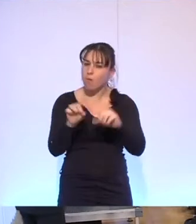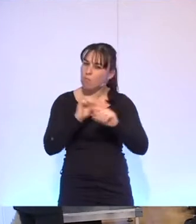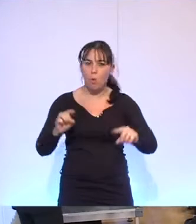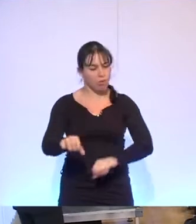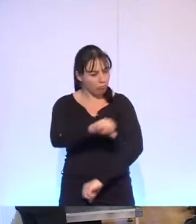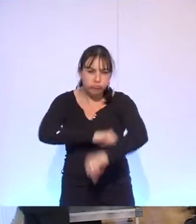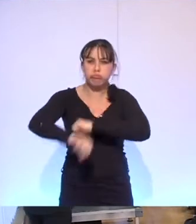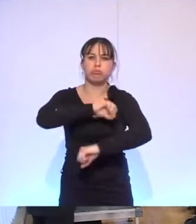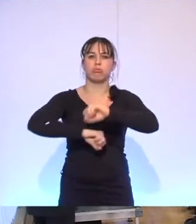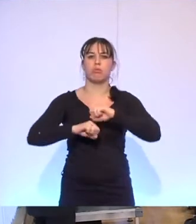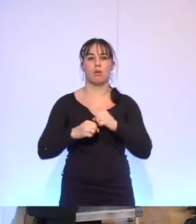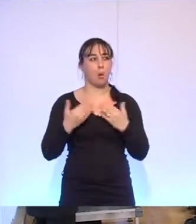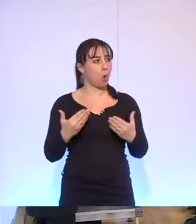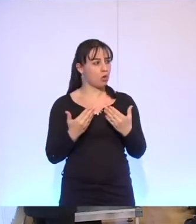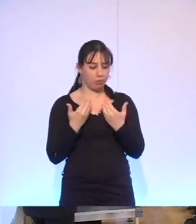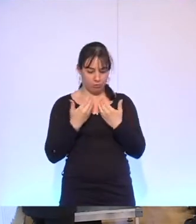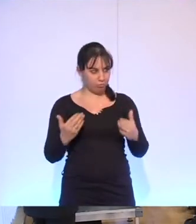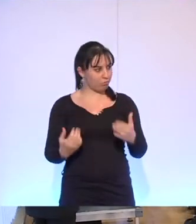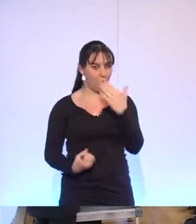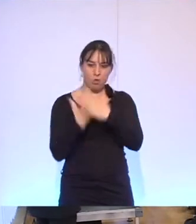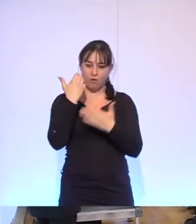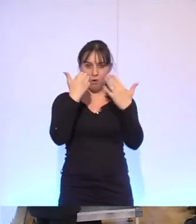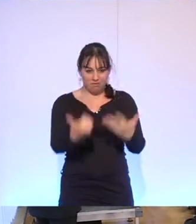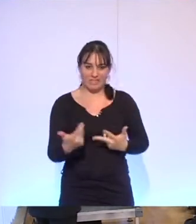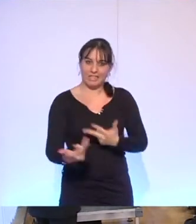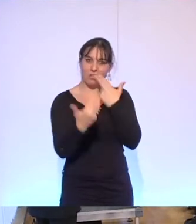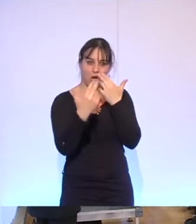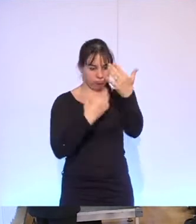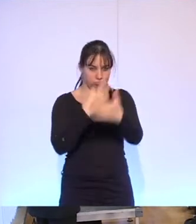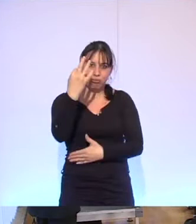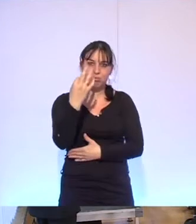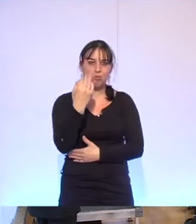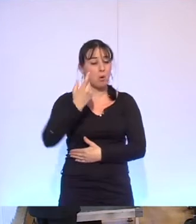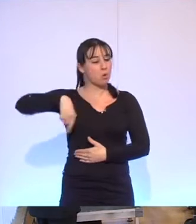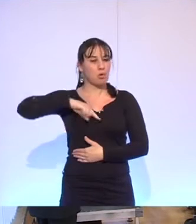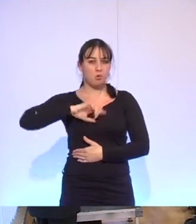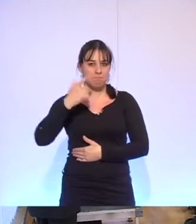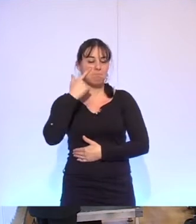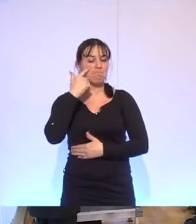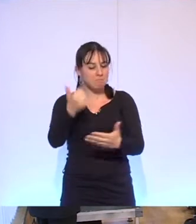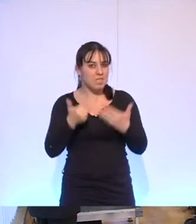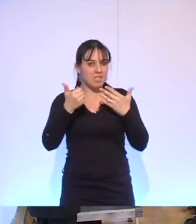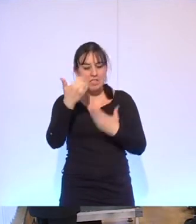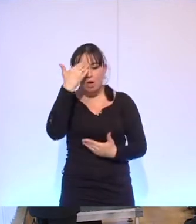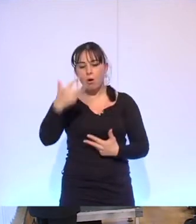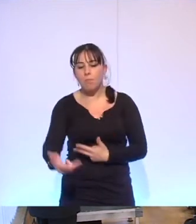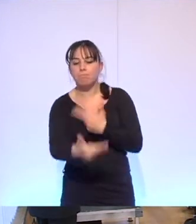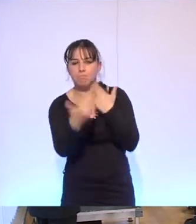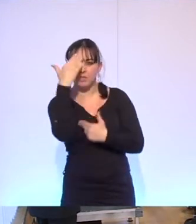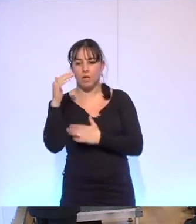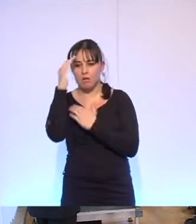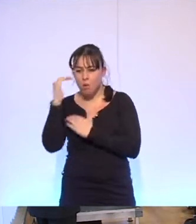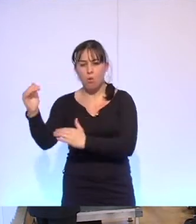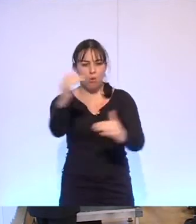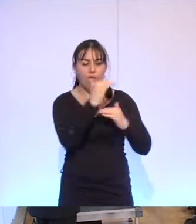Un nouveau mandat s'ouvre aujourd'hui. Nous savons tous ici quel est l'enjeu devant nous. Nous avons 6 ans pour recréer la confiance partout